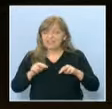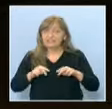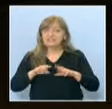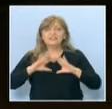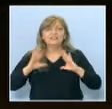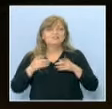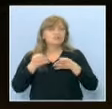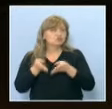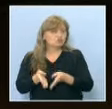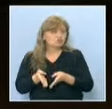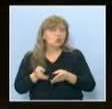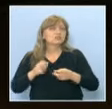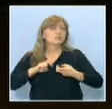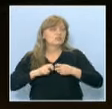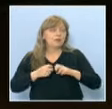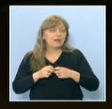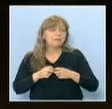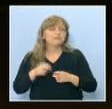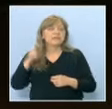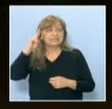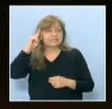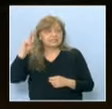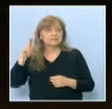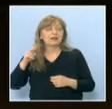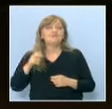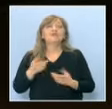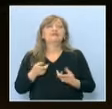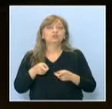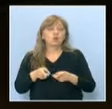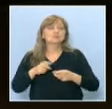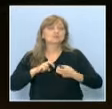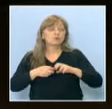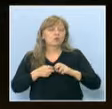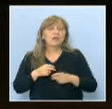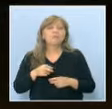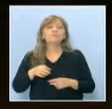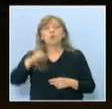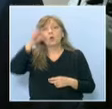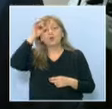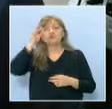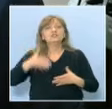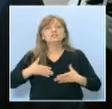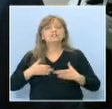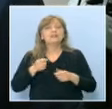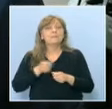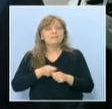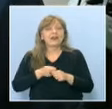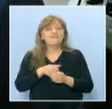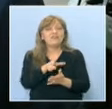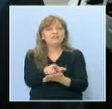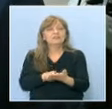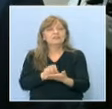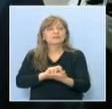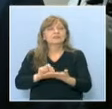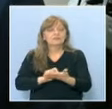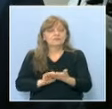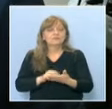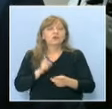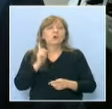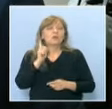се справят с този проблем, учениците решават да направят мобилно приложение. Екипа ни разработва приложение, което ще